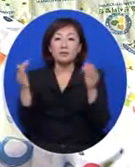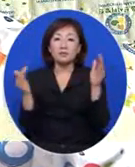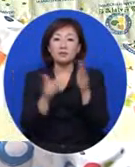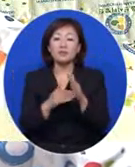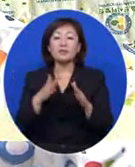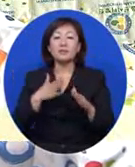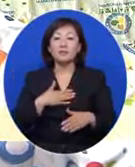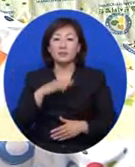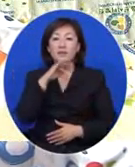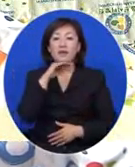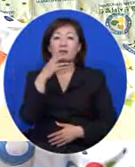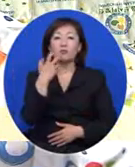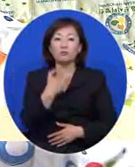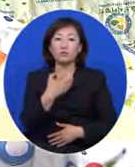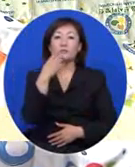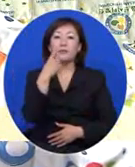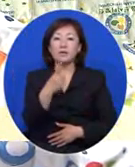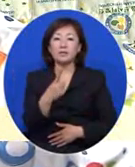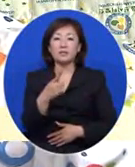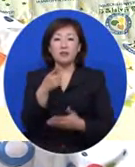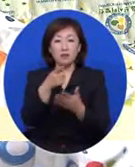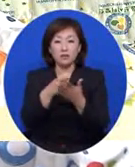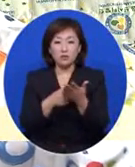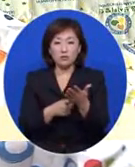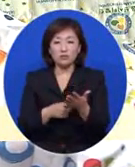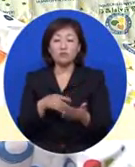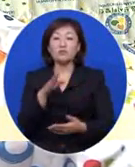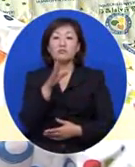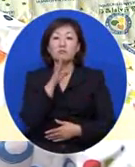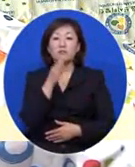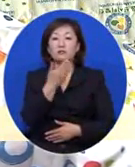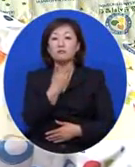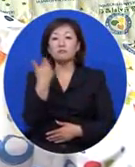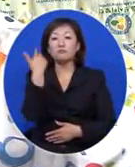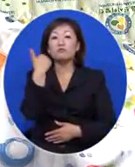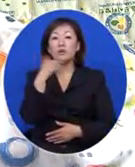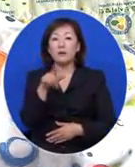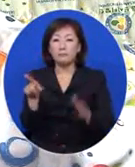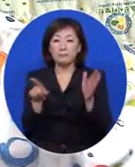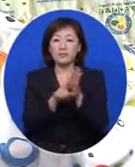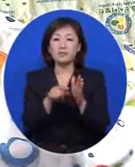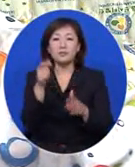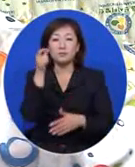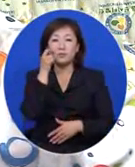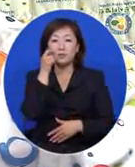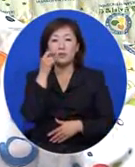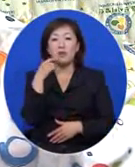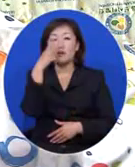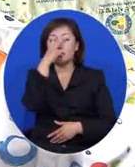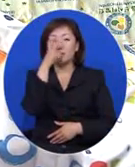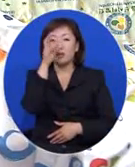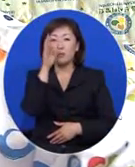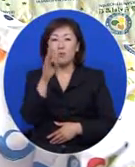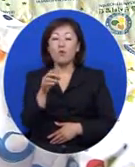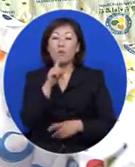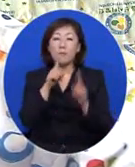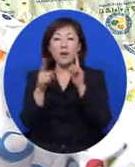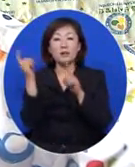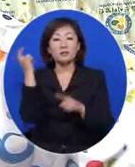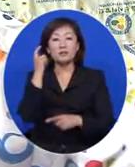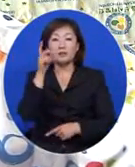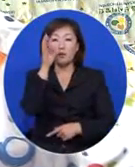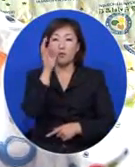91살인데 수술한단 말이 참말로 누가 고자 듣겠습니까? 진찰도 하고 말씀을 한번